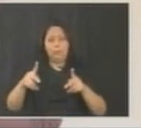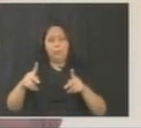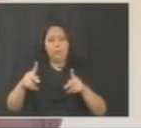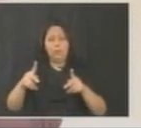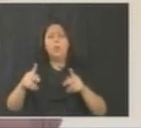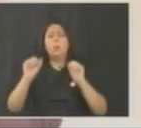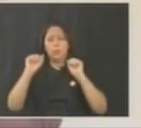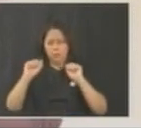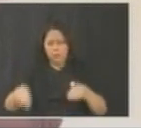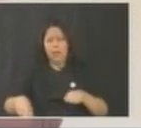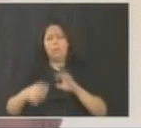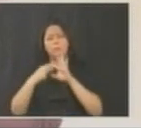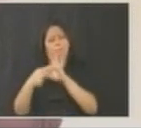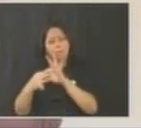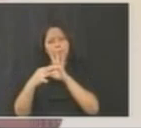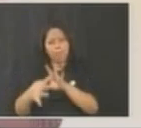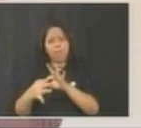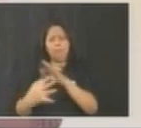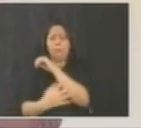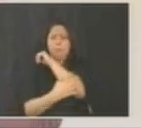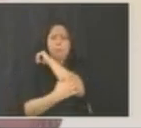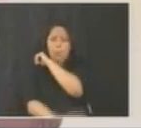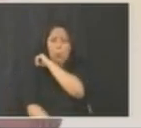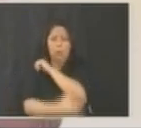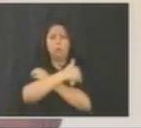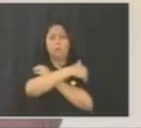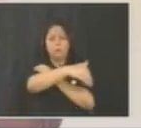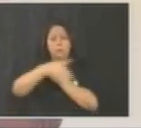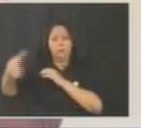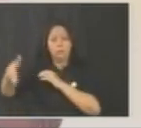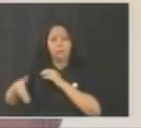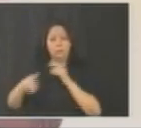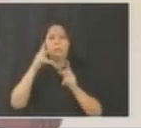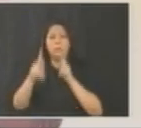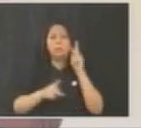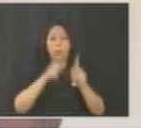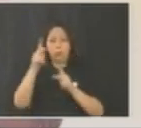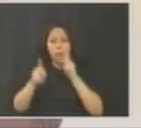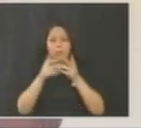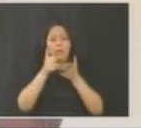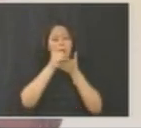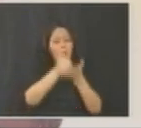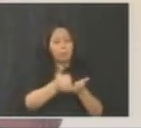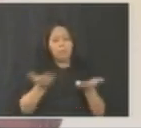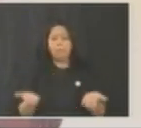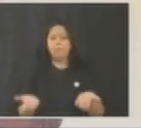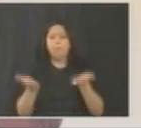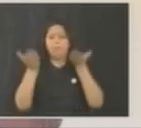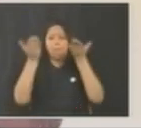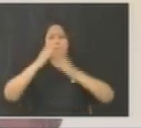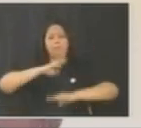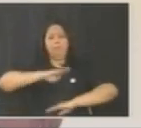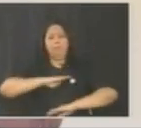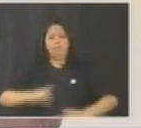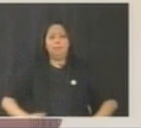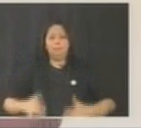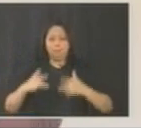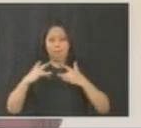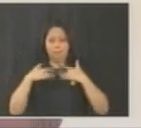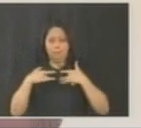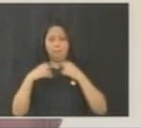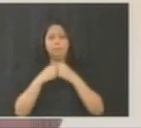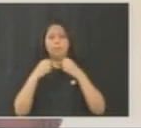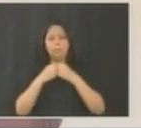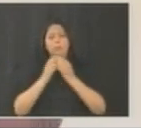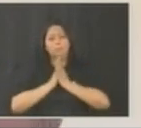nasa laylayan ng lipunan tungo sa maginhawang buhay sa mas malawak na paraan.